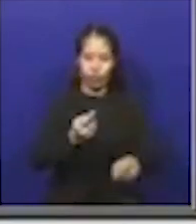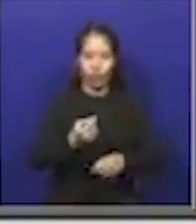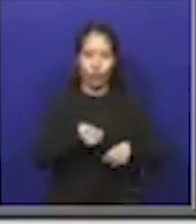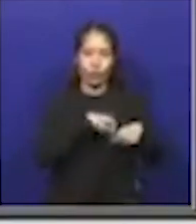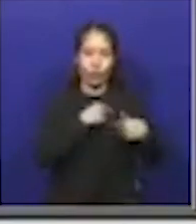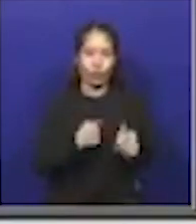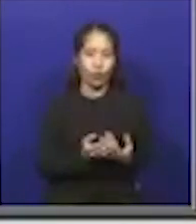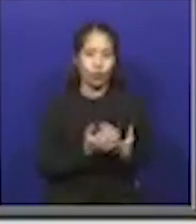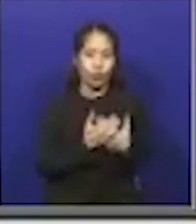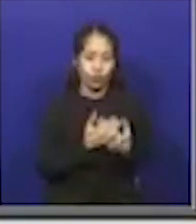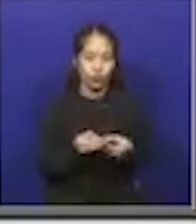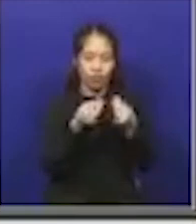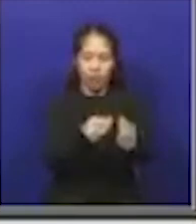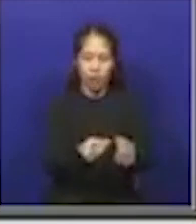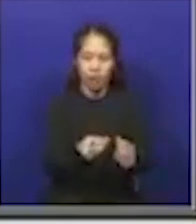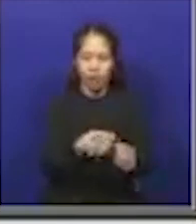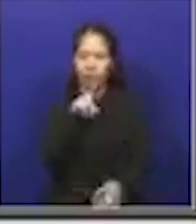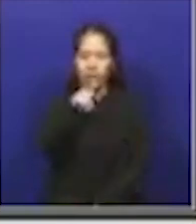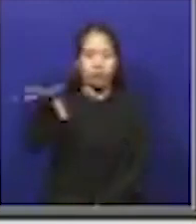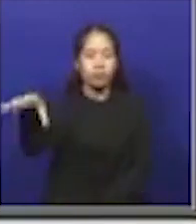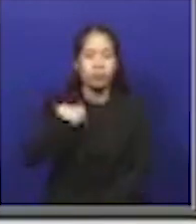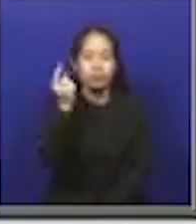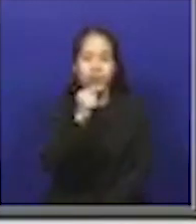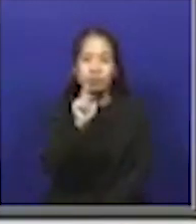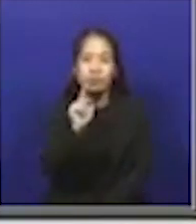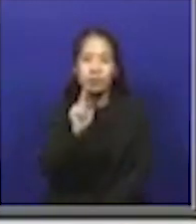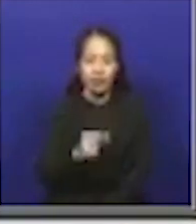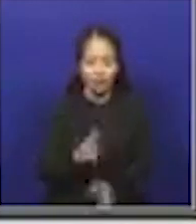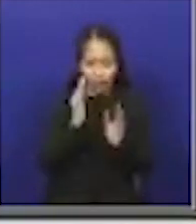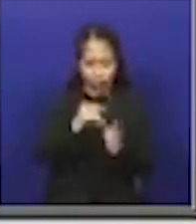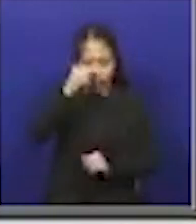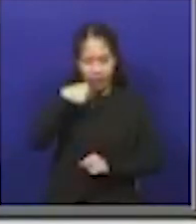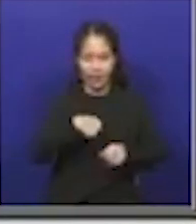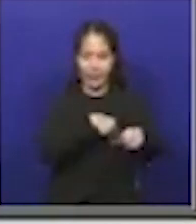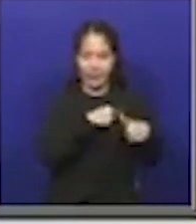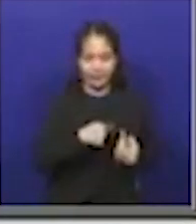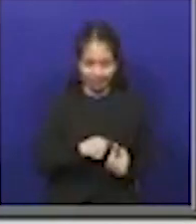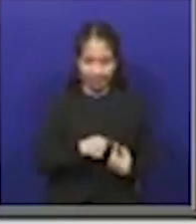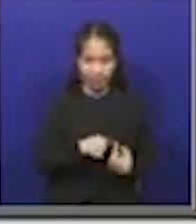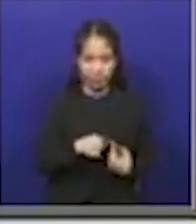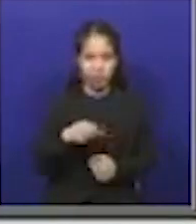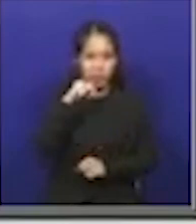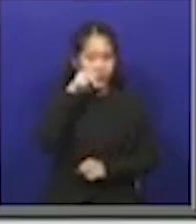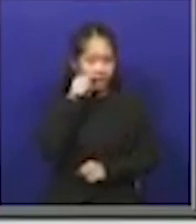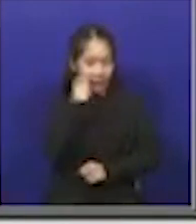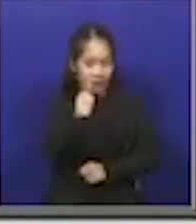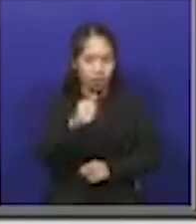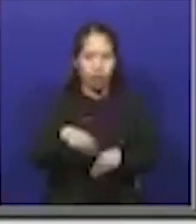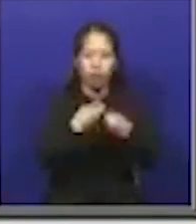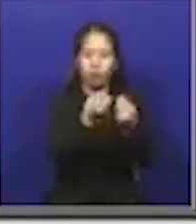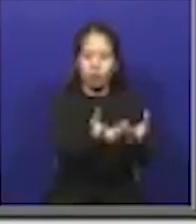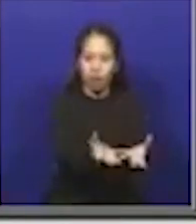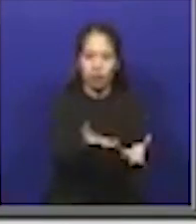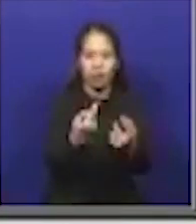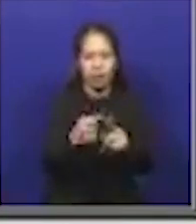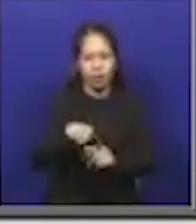ว่าแล้วมาได้ยังไงฮะก็คนไทยมีน้ำใจนะนี่เป็นสิ่งที่ดีฮะแต่คราวนี้เราก็กลับมาถาม